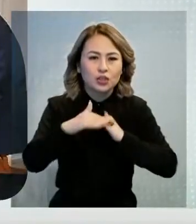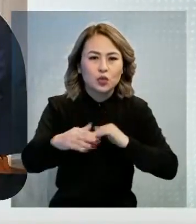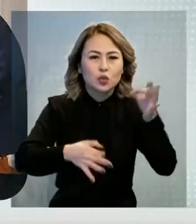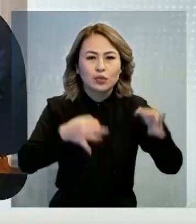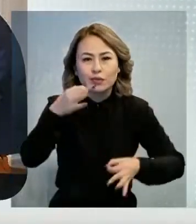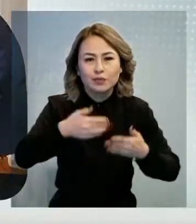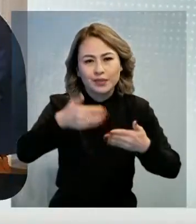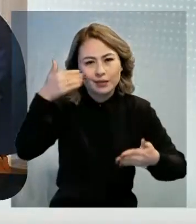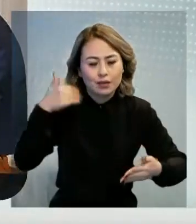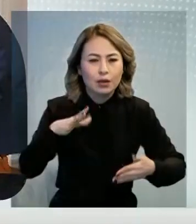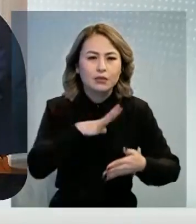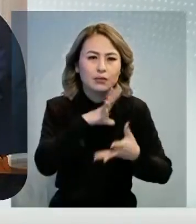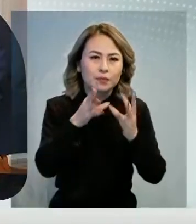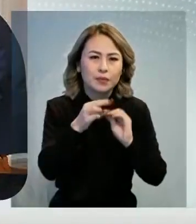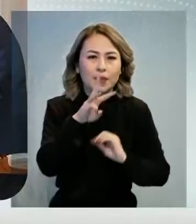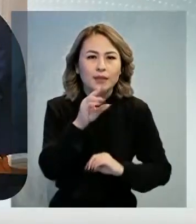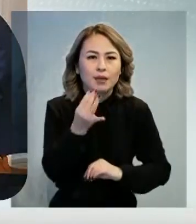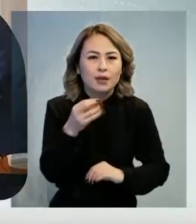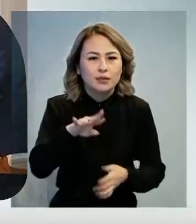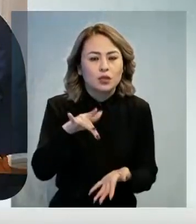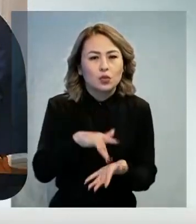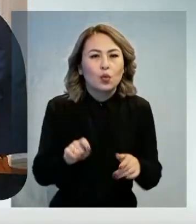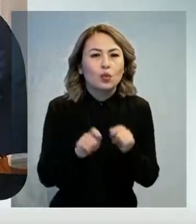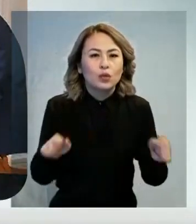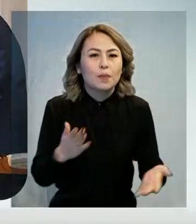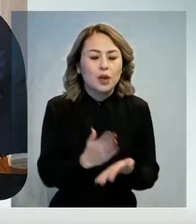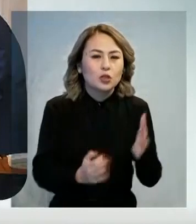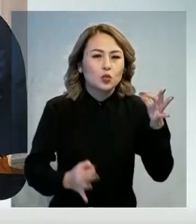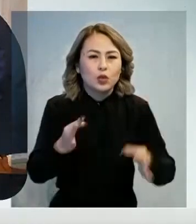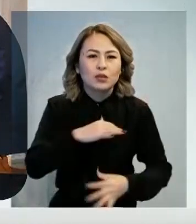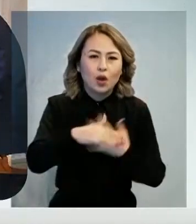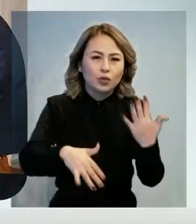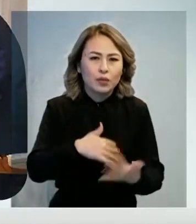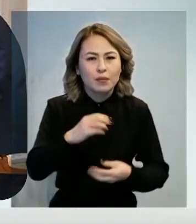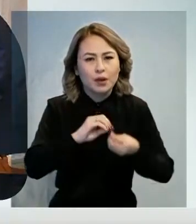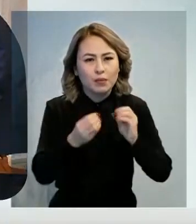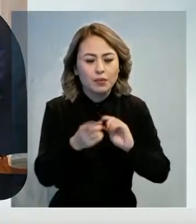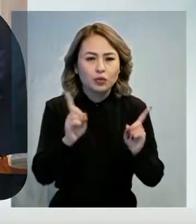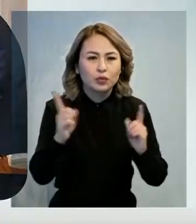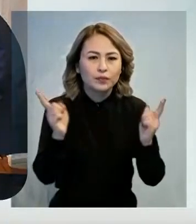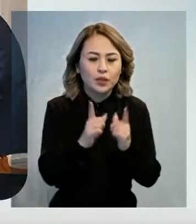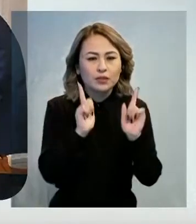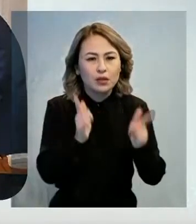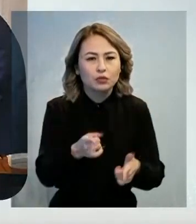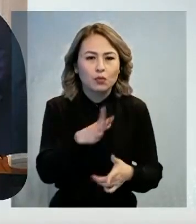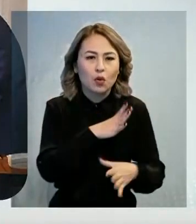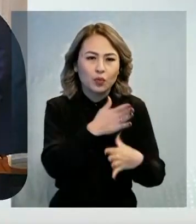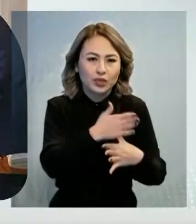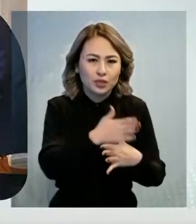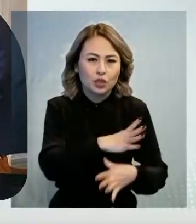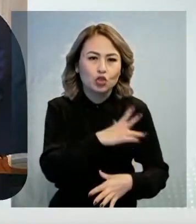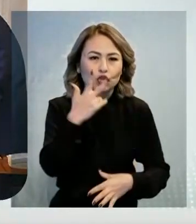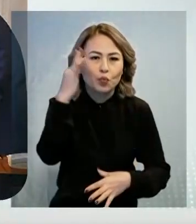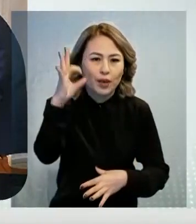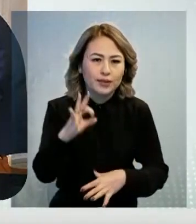жерлерде соттан тыс медиация орталықтары құрылған. Соттар дау-дамайлардың мәмілеге келу арқылы шешілуіне көмектеседі.